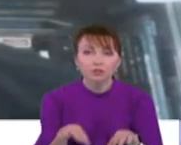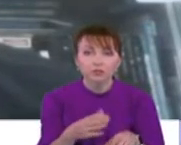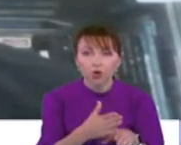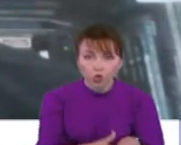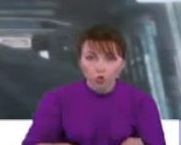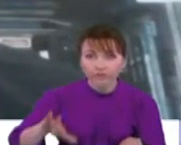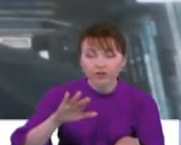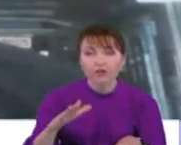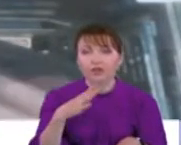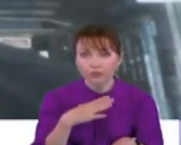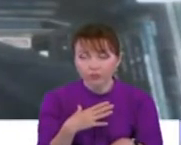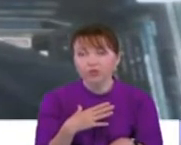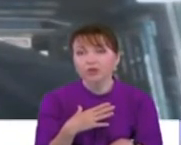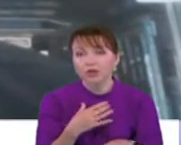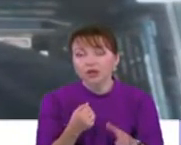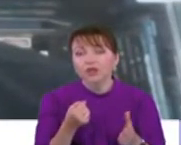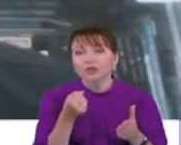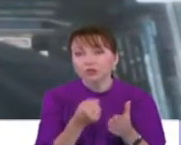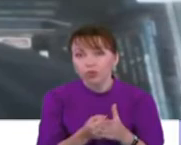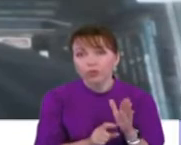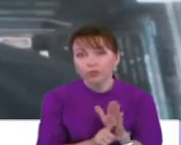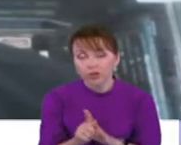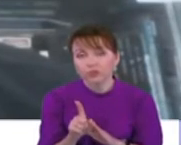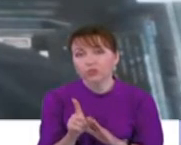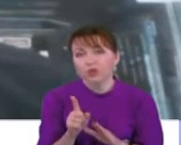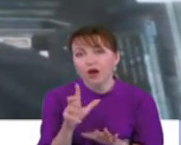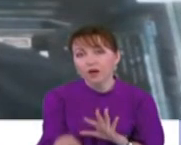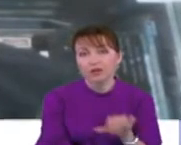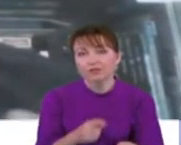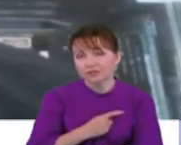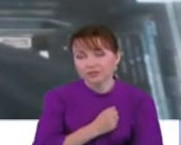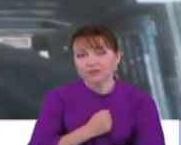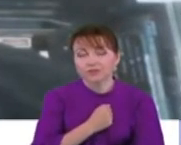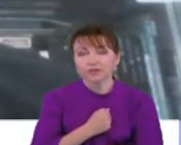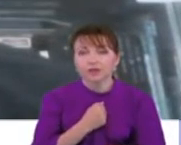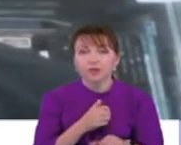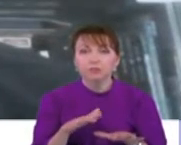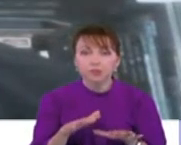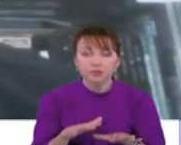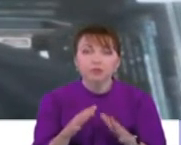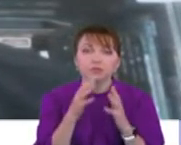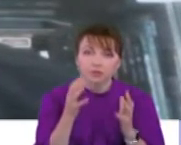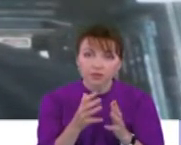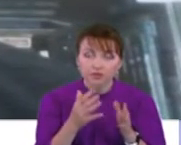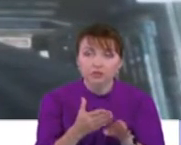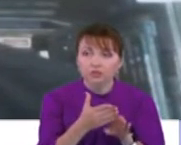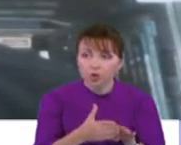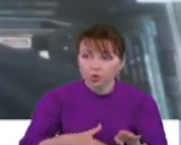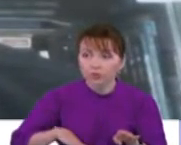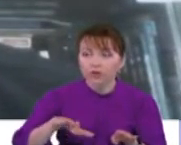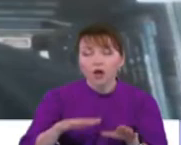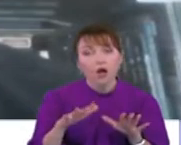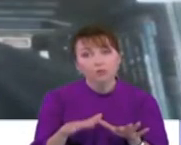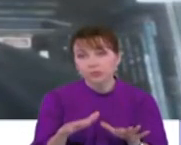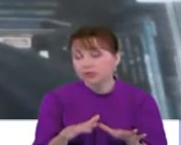які існували до початку агресії, місцями зберіглися, а